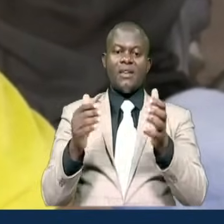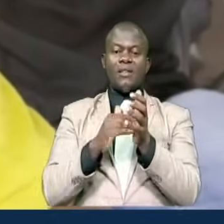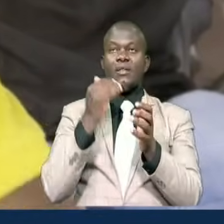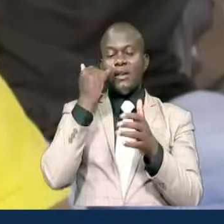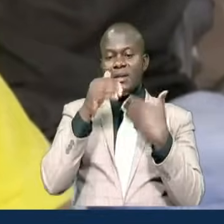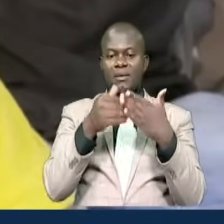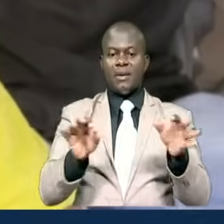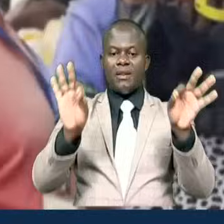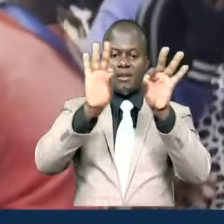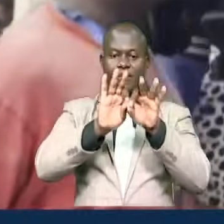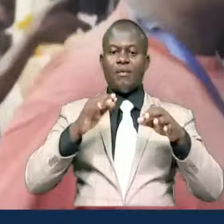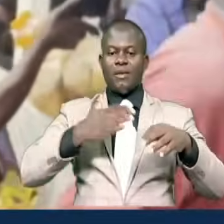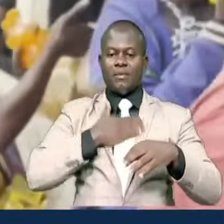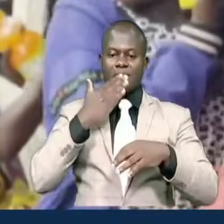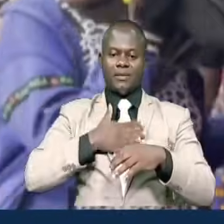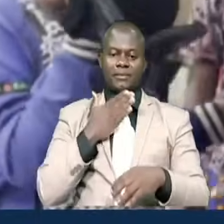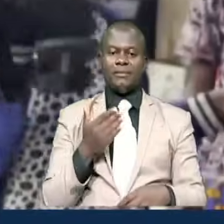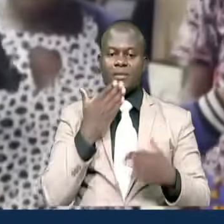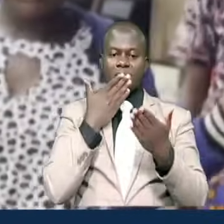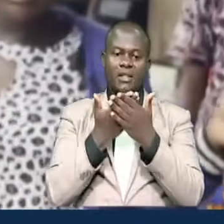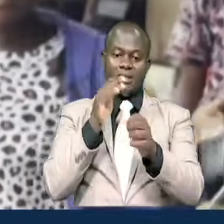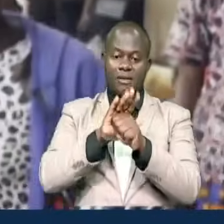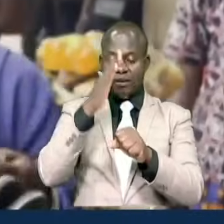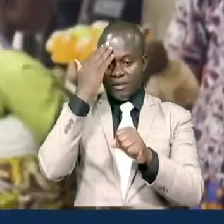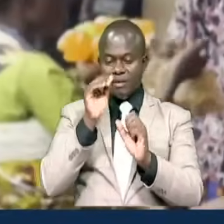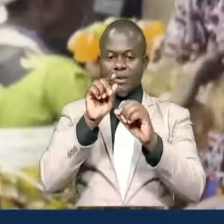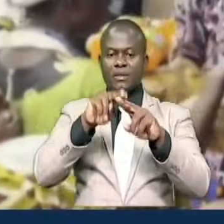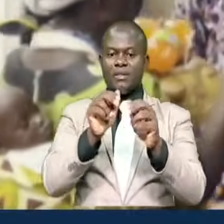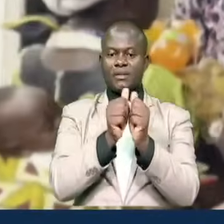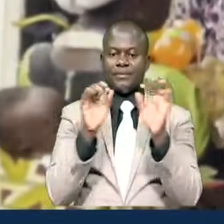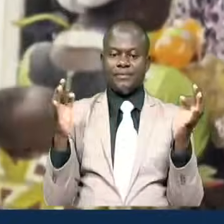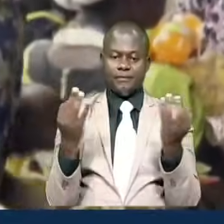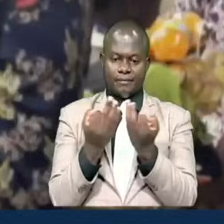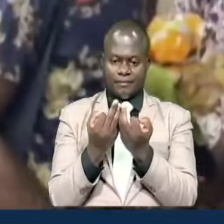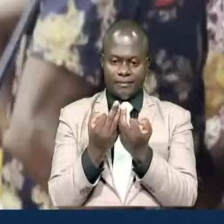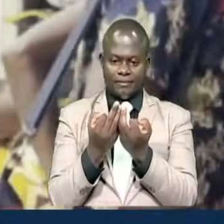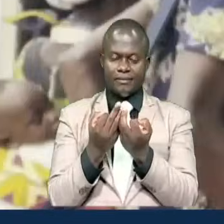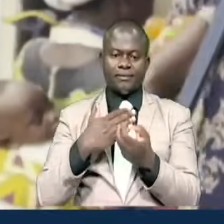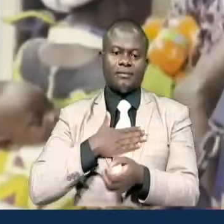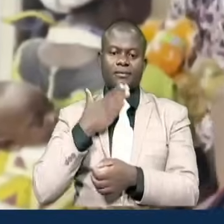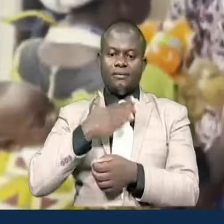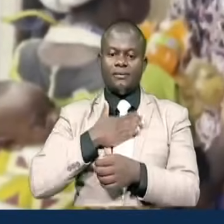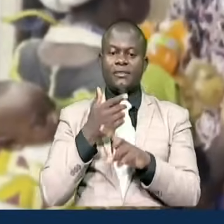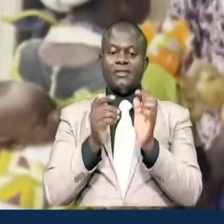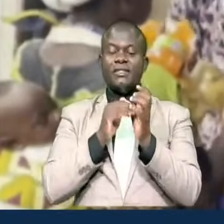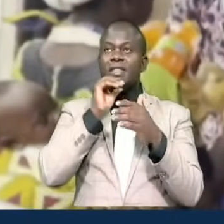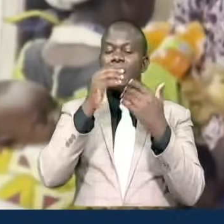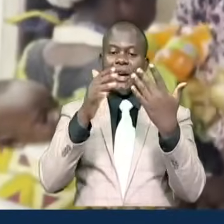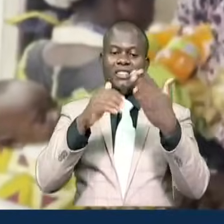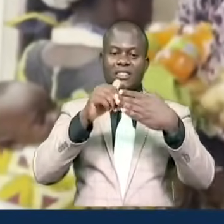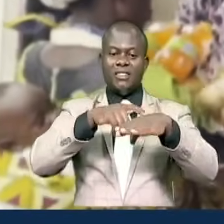ngombwa mukanabyina aba ari byiza cyane kugenda ukicarana n'umuryango murishima ntabwo